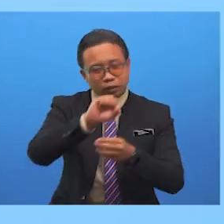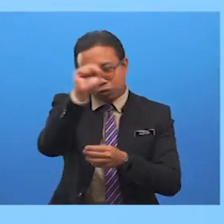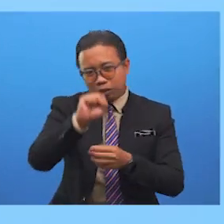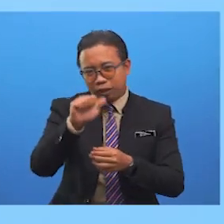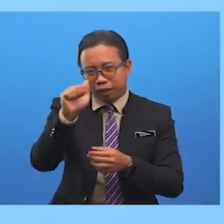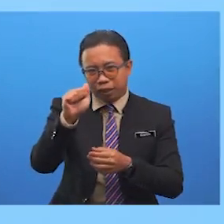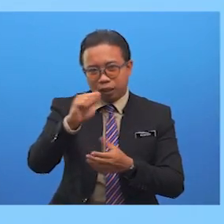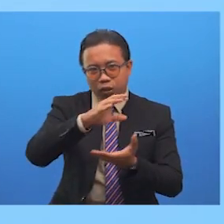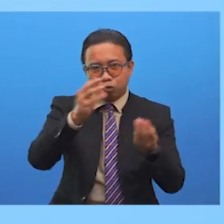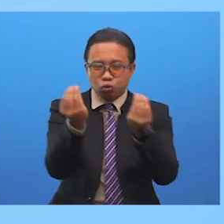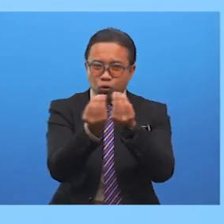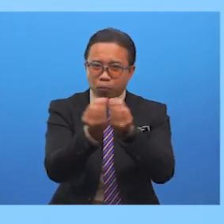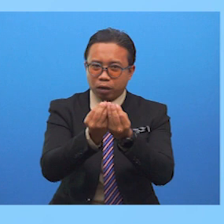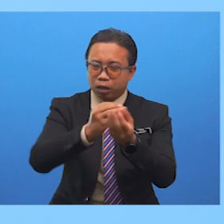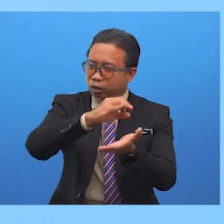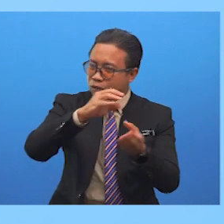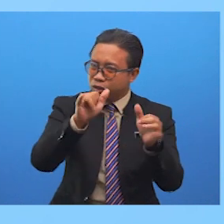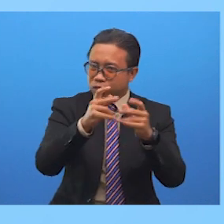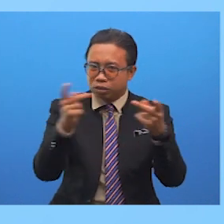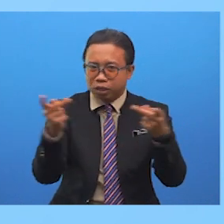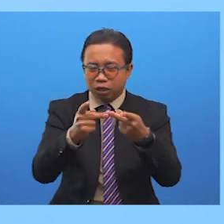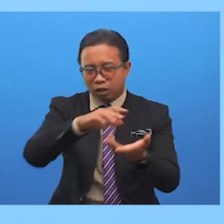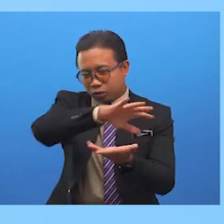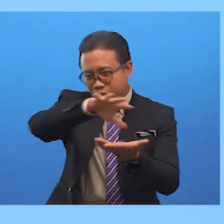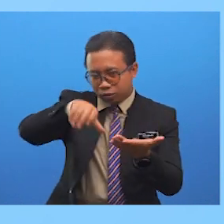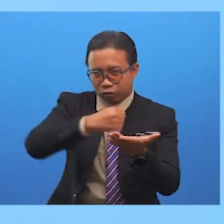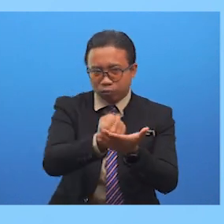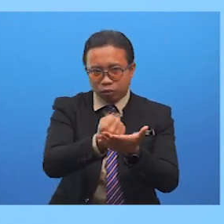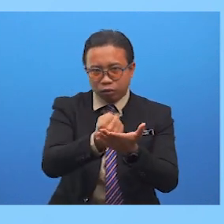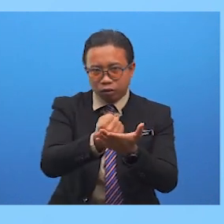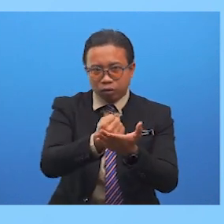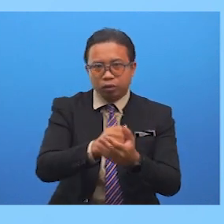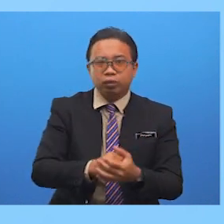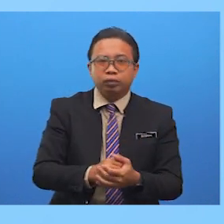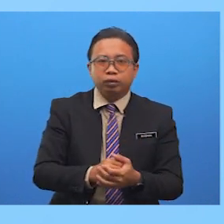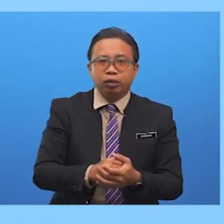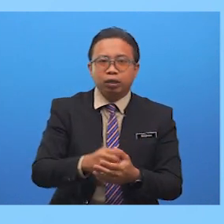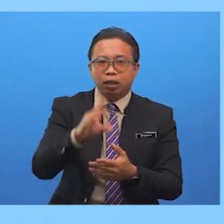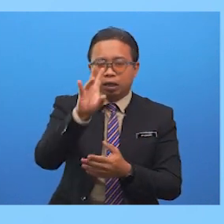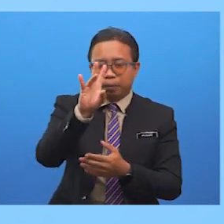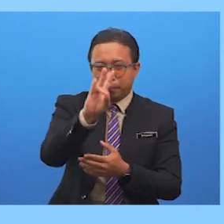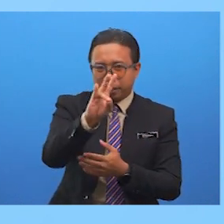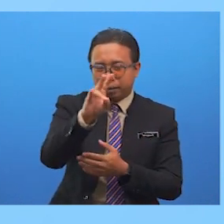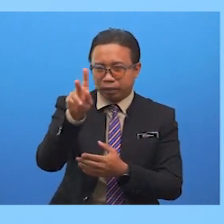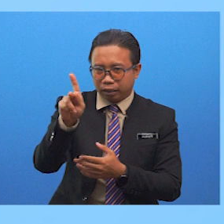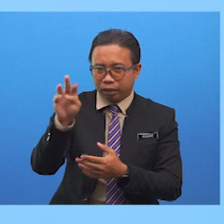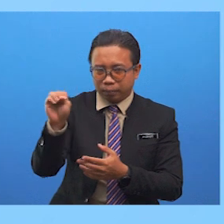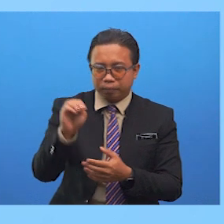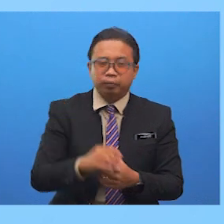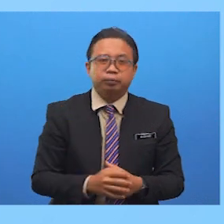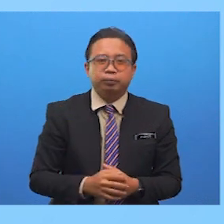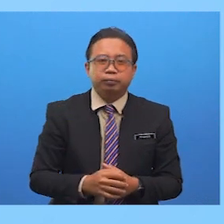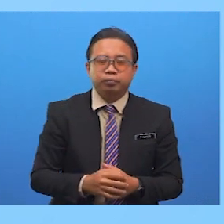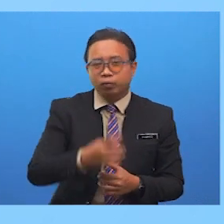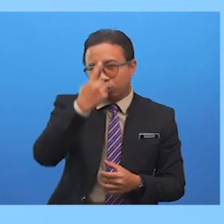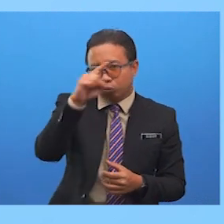ane jumlah jarak keseluruhan bagi perjalanan Suraya adalah delapan kilometer Hai